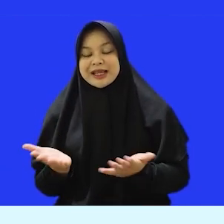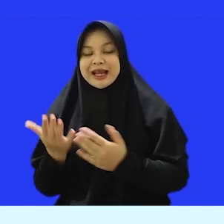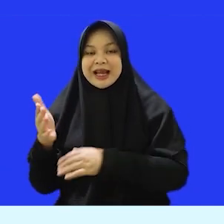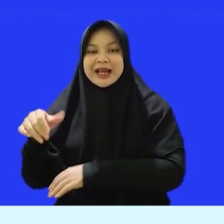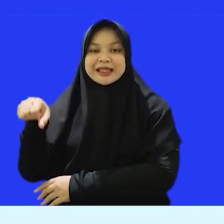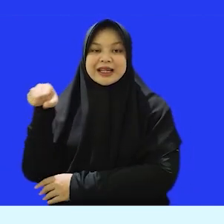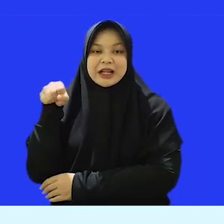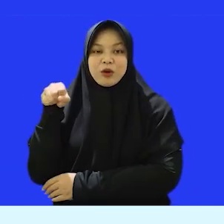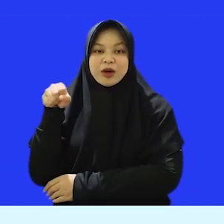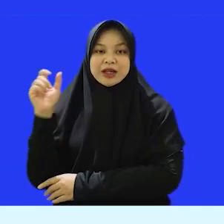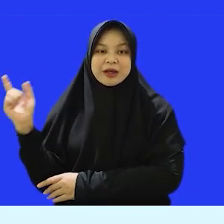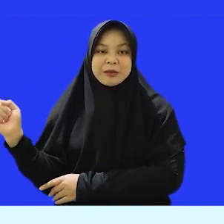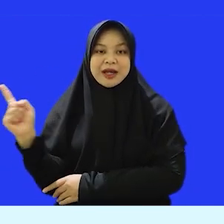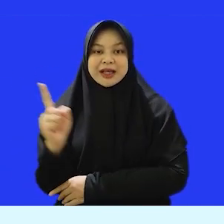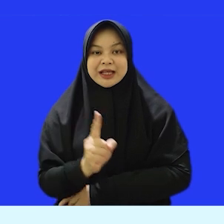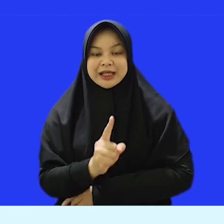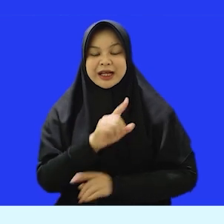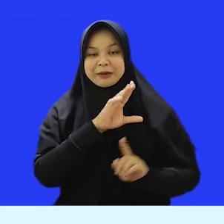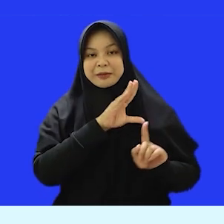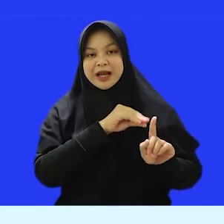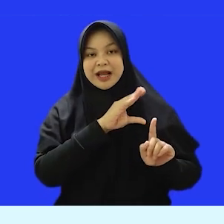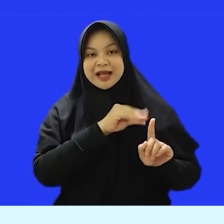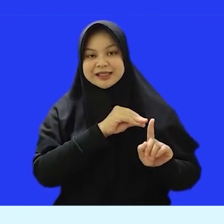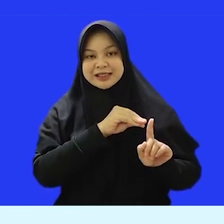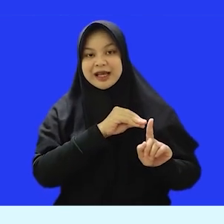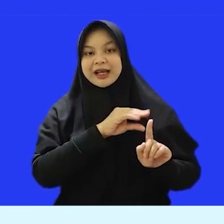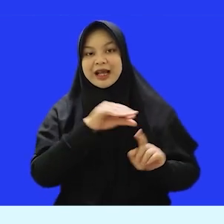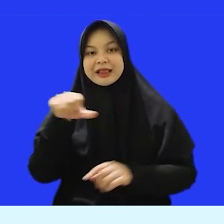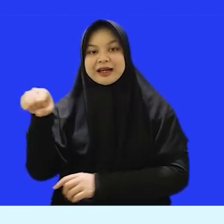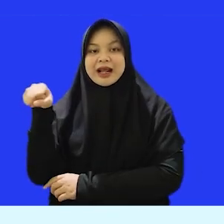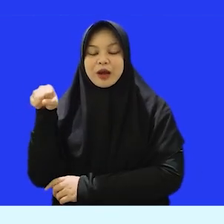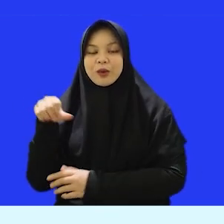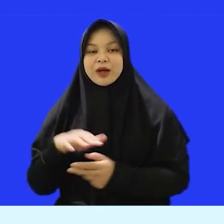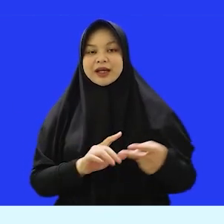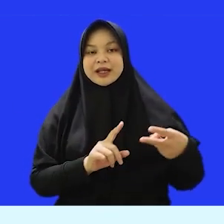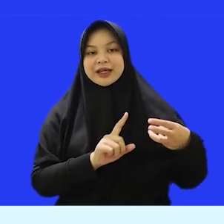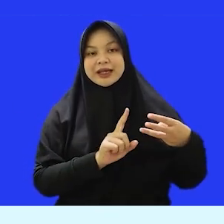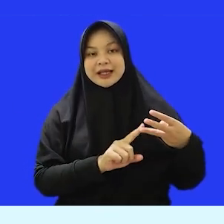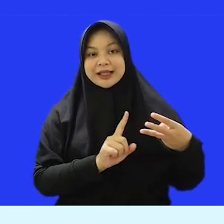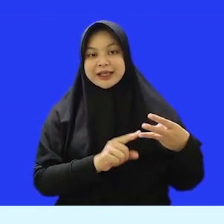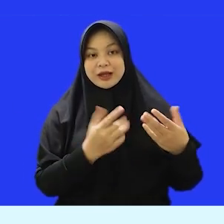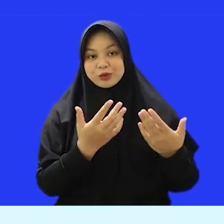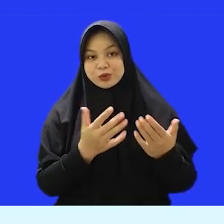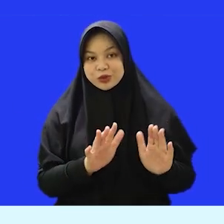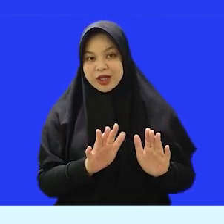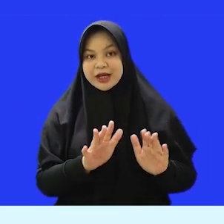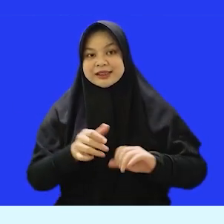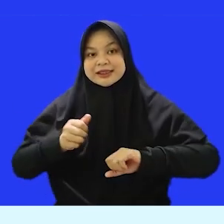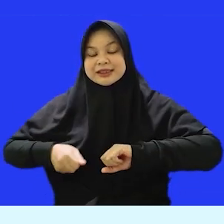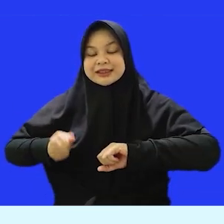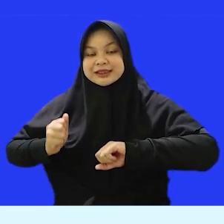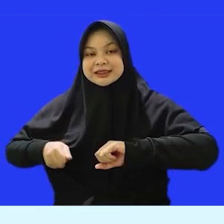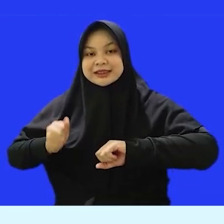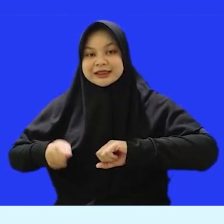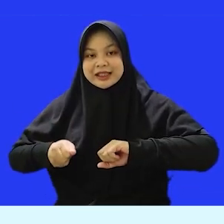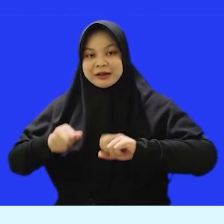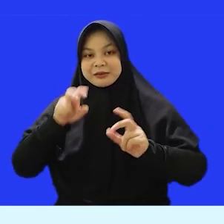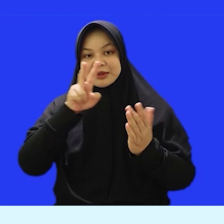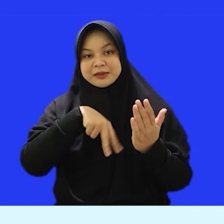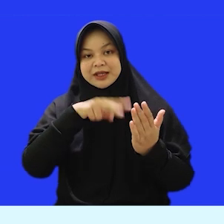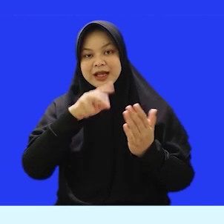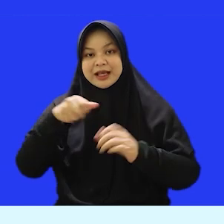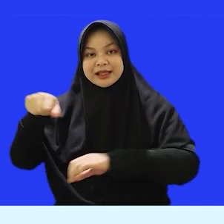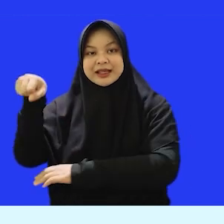menghadirkan adalah penasihat hukum atau pengacara terdakwa. 3. Setelah itu sidang pemeriksaan terdakwa.